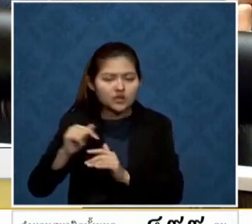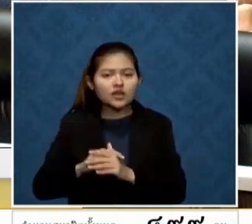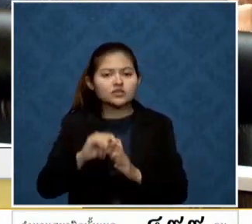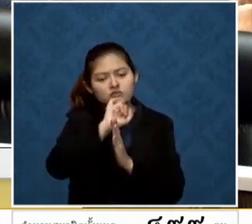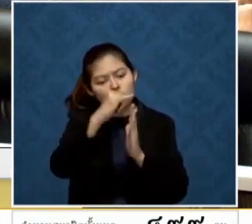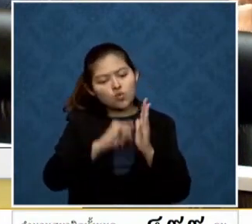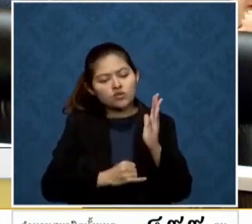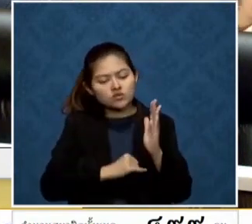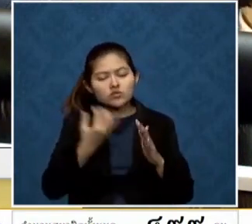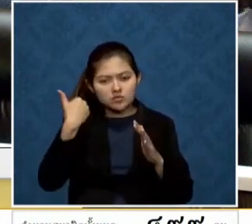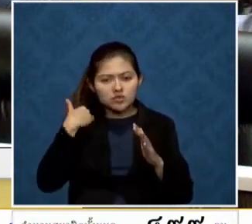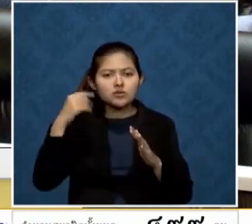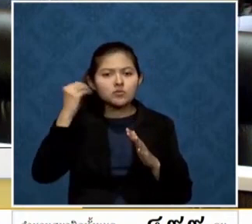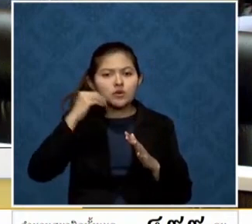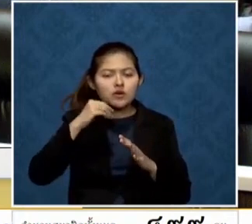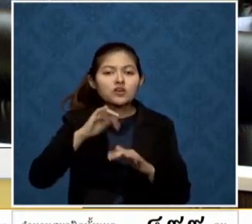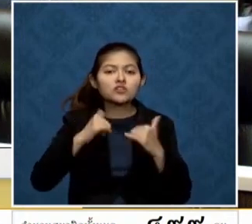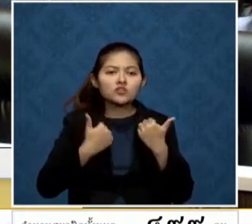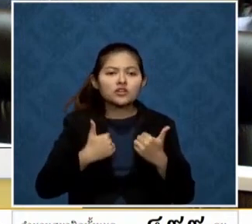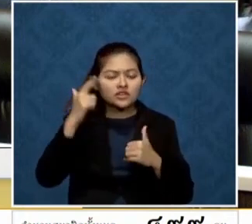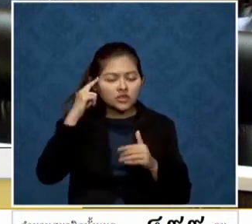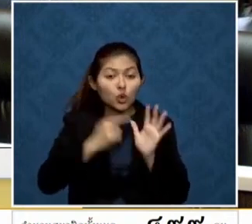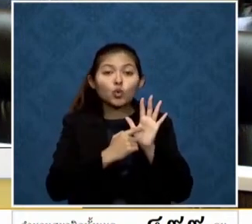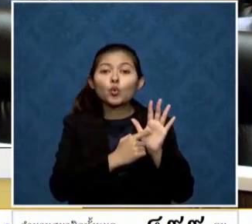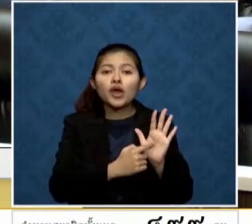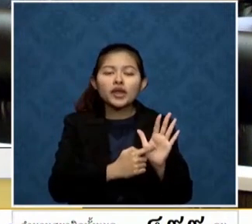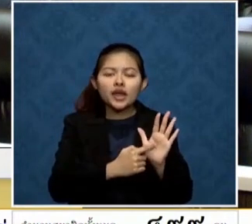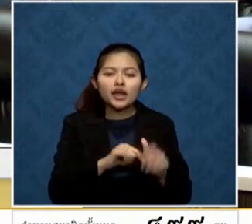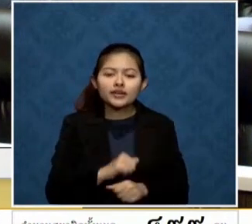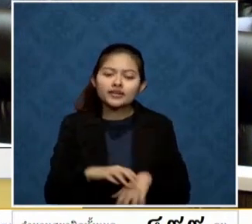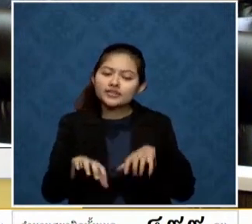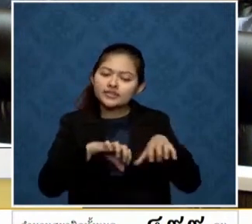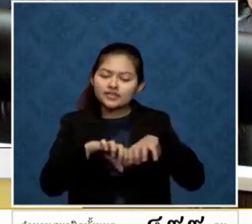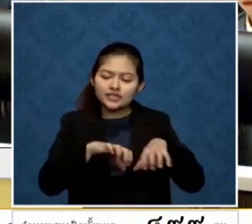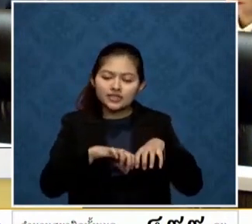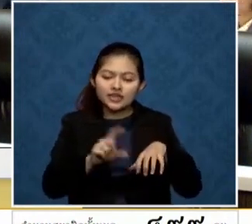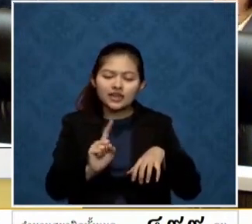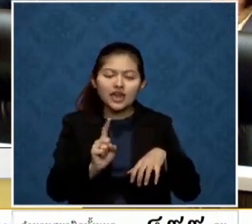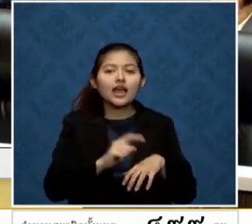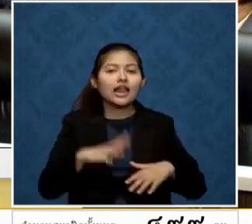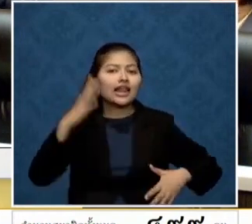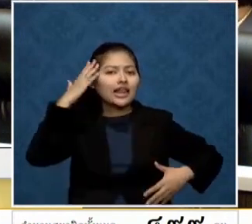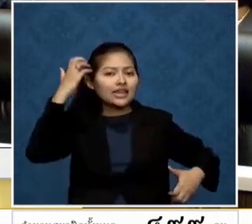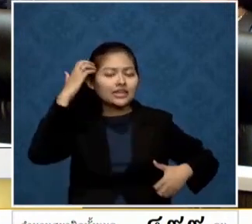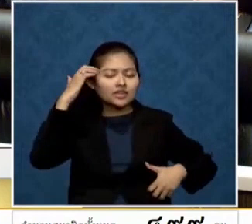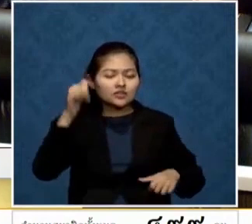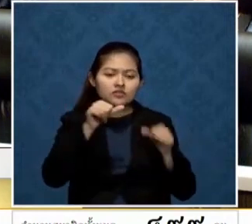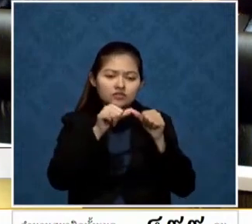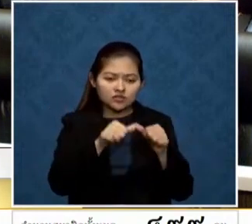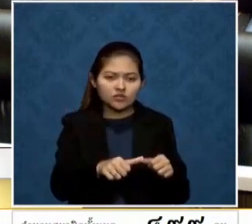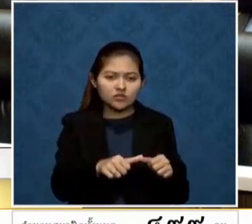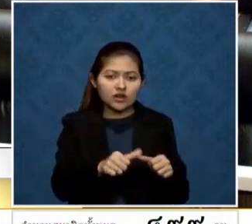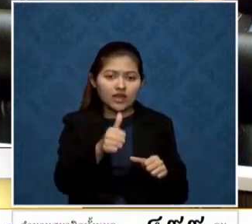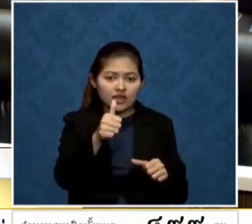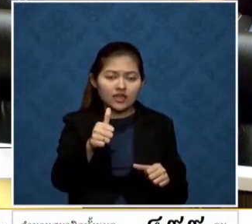ไทยก็หลายครั้งนะครับคือตอนเนี้ยเรามีโมเดลที่เรียบที่ที่เรียกว่าสามารถบริหารจัดการให้ลิงสามารถอยู่ได้ในพื้นที่ได้